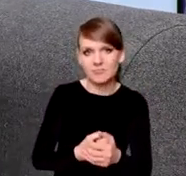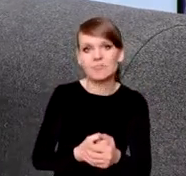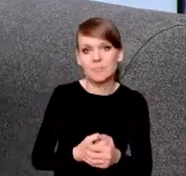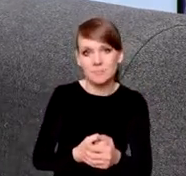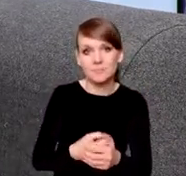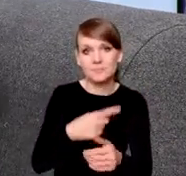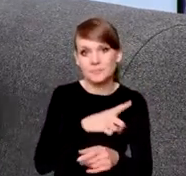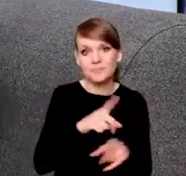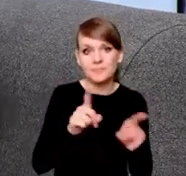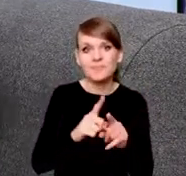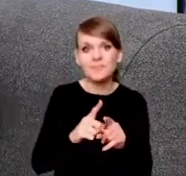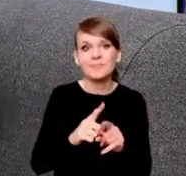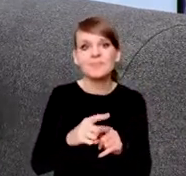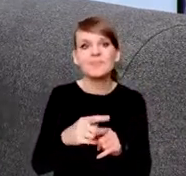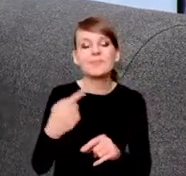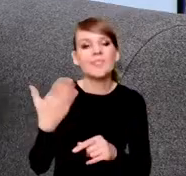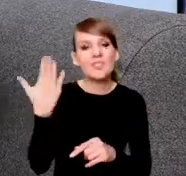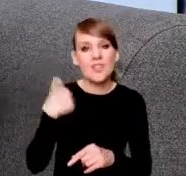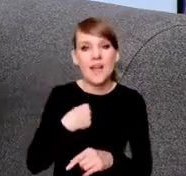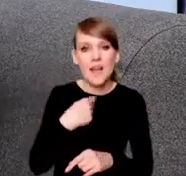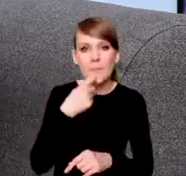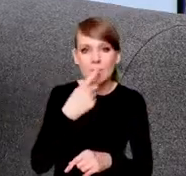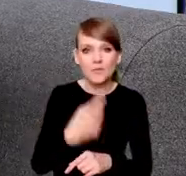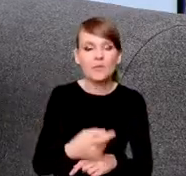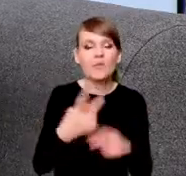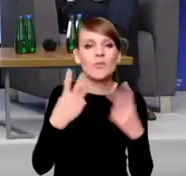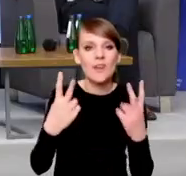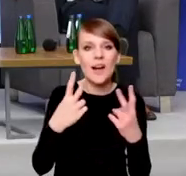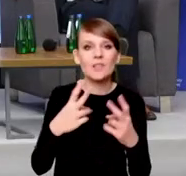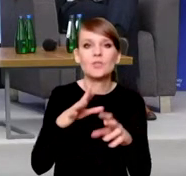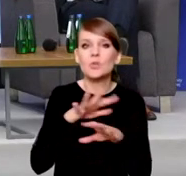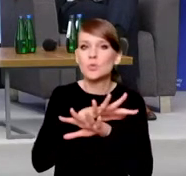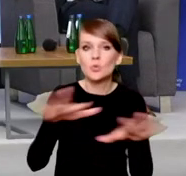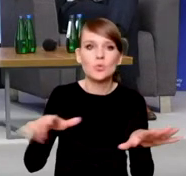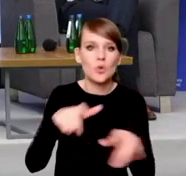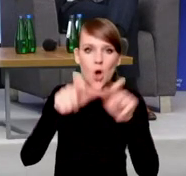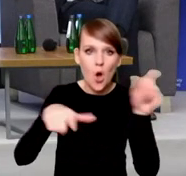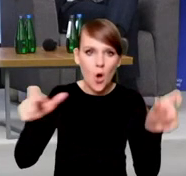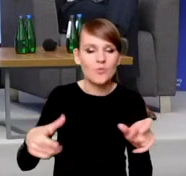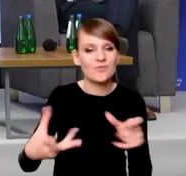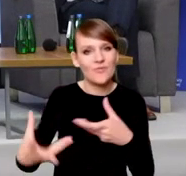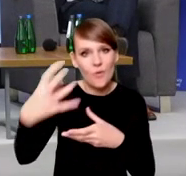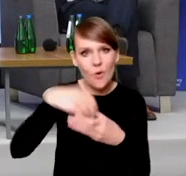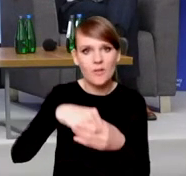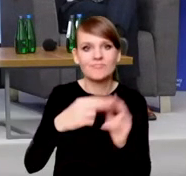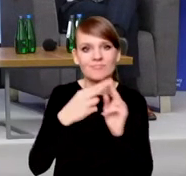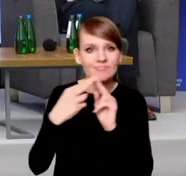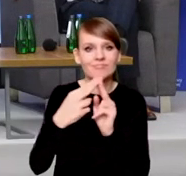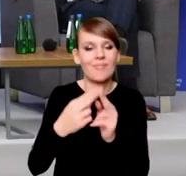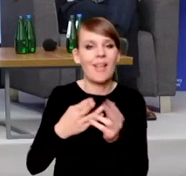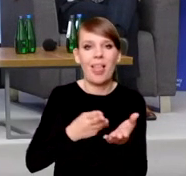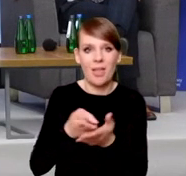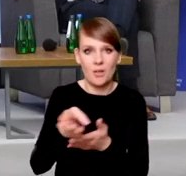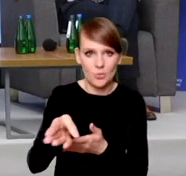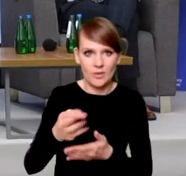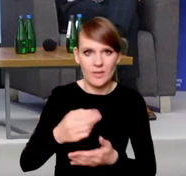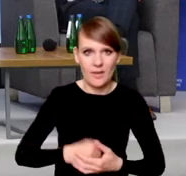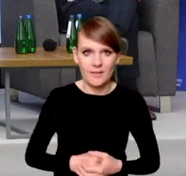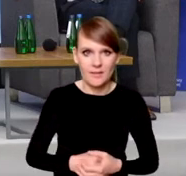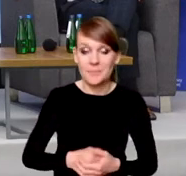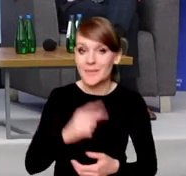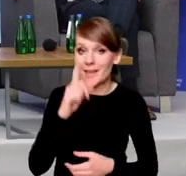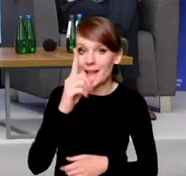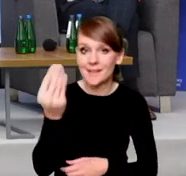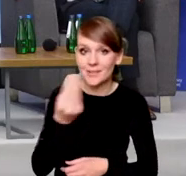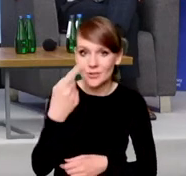wcześniej mówiłam, do włączania tych szerokiej grupy interesariuszy do nadawania kierunku jazdy. Ale dodam jeszcze, że